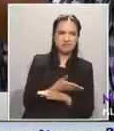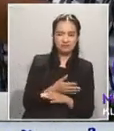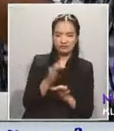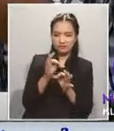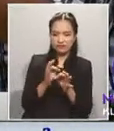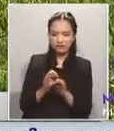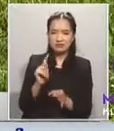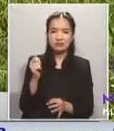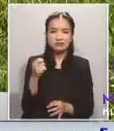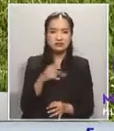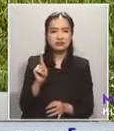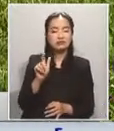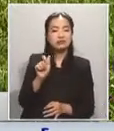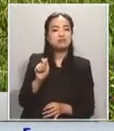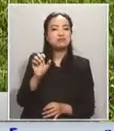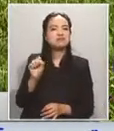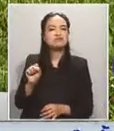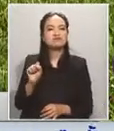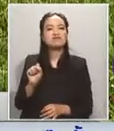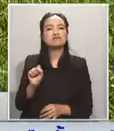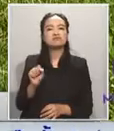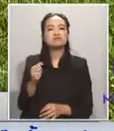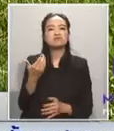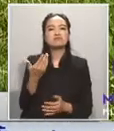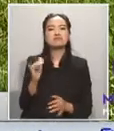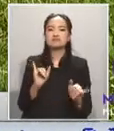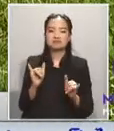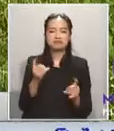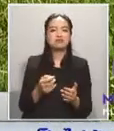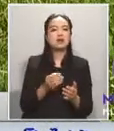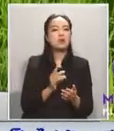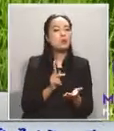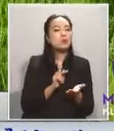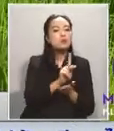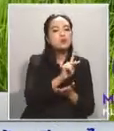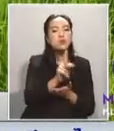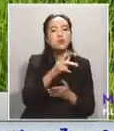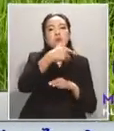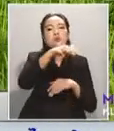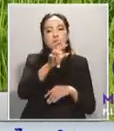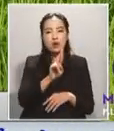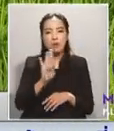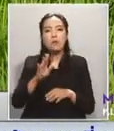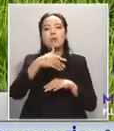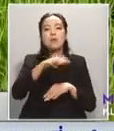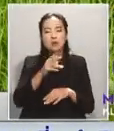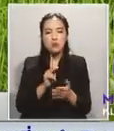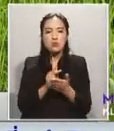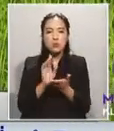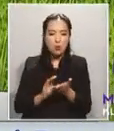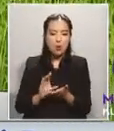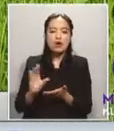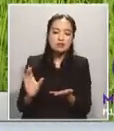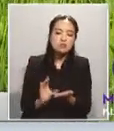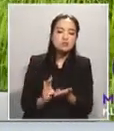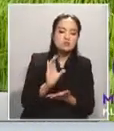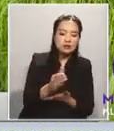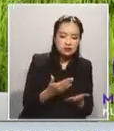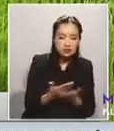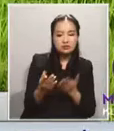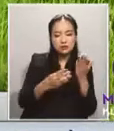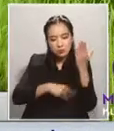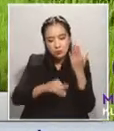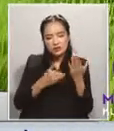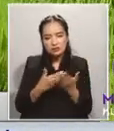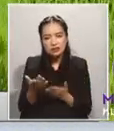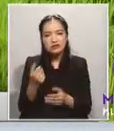ค่ะ เรา ก็เอาหนี้นอกระบบมาลงทุนการทำนาเรามาลงทุนซื้อปุ๋ยซื้ออะไร